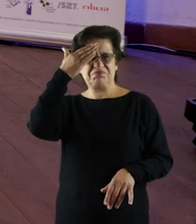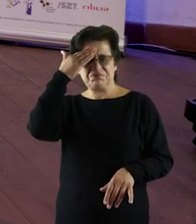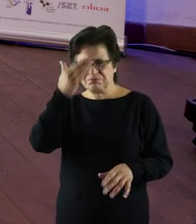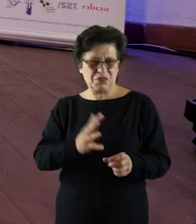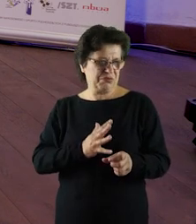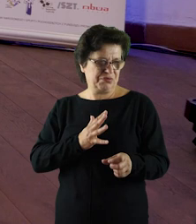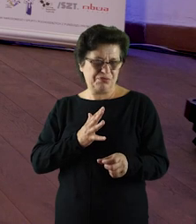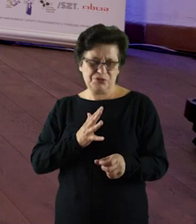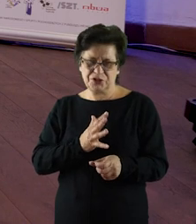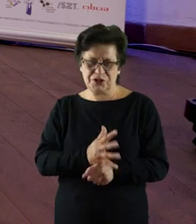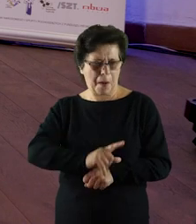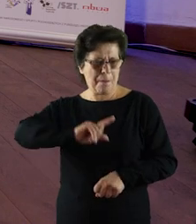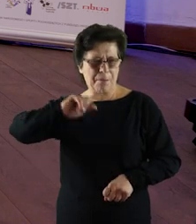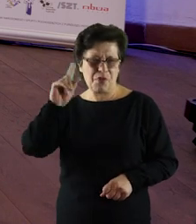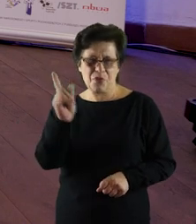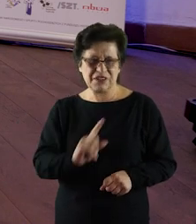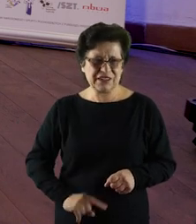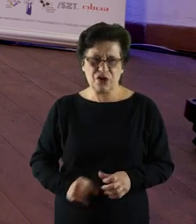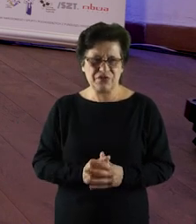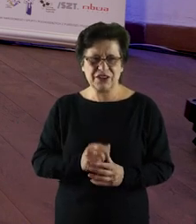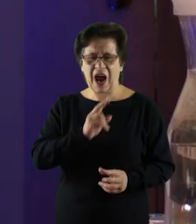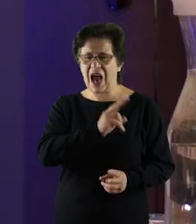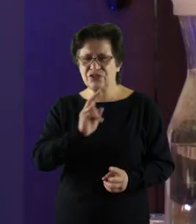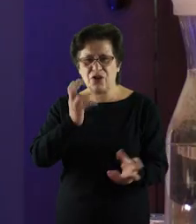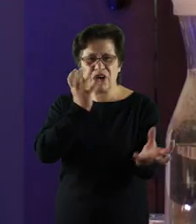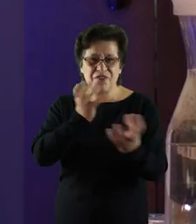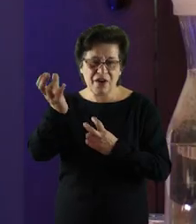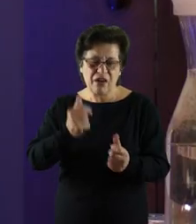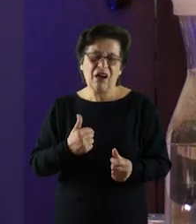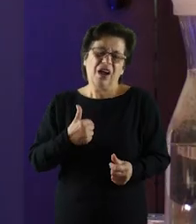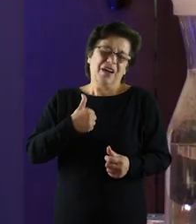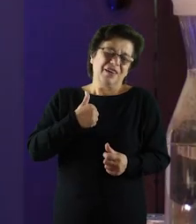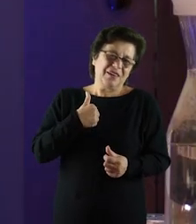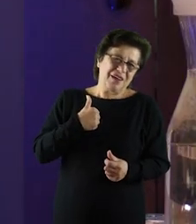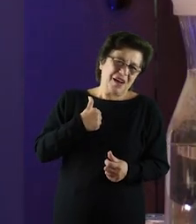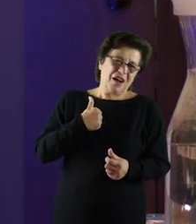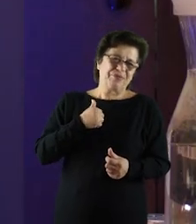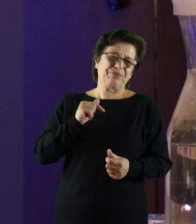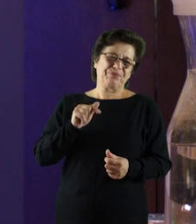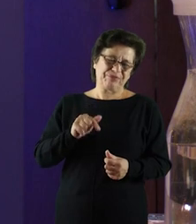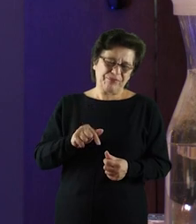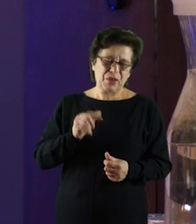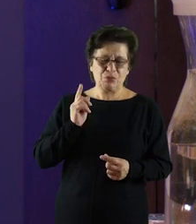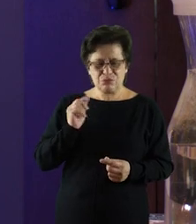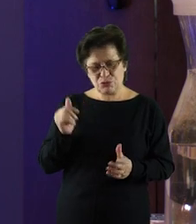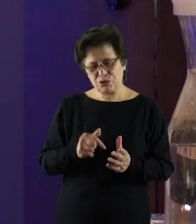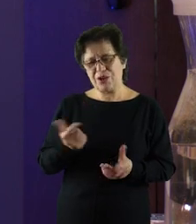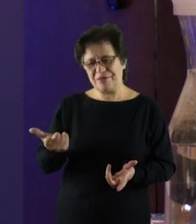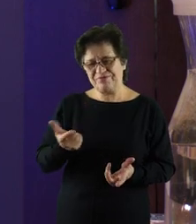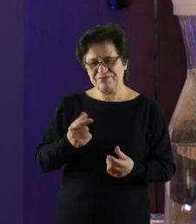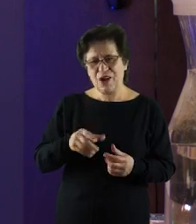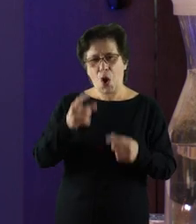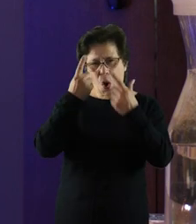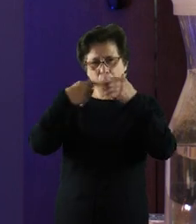wyszukać błyskawicznie ważnych wieści, a ja pewnie muszę, żeby to zrobić, włożyć okulary. No i